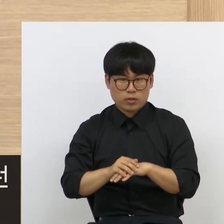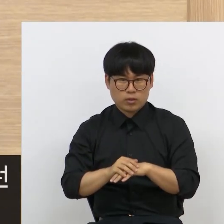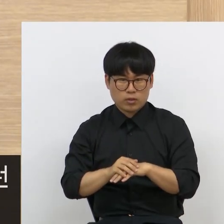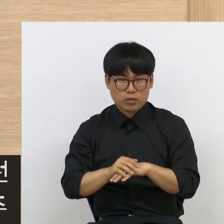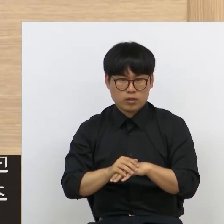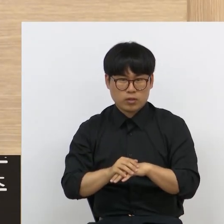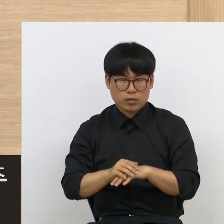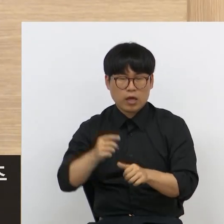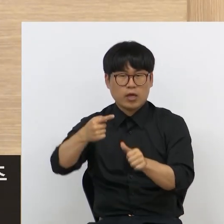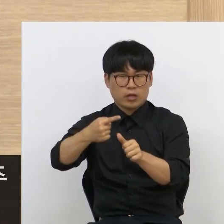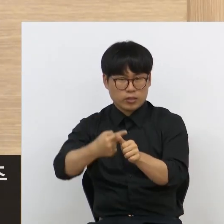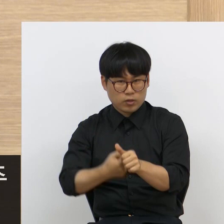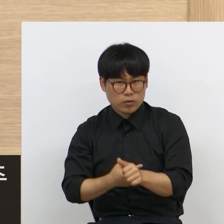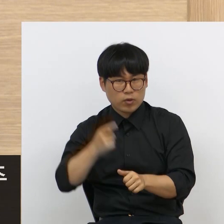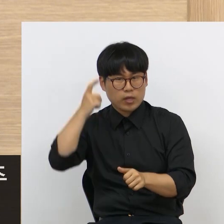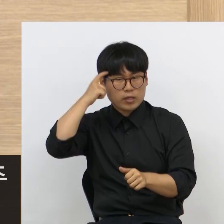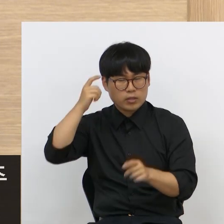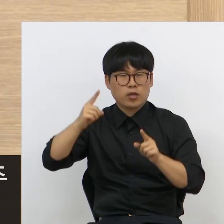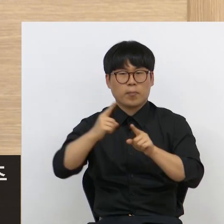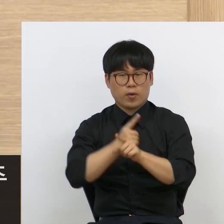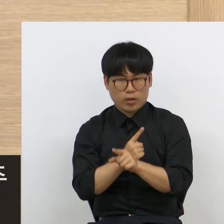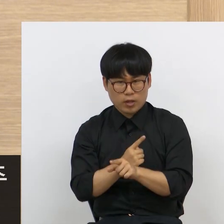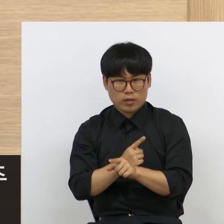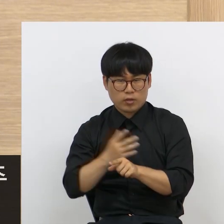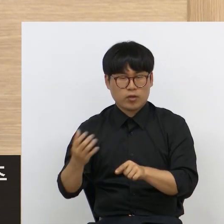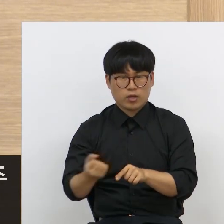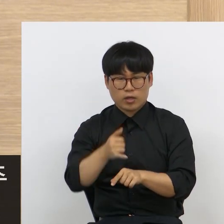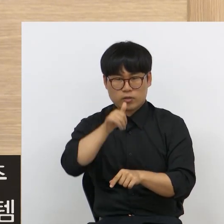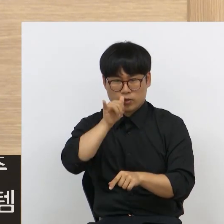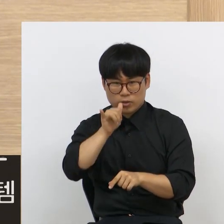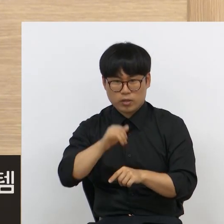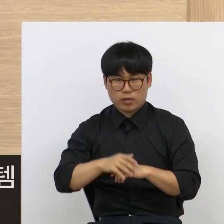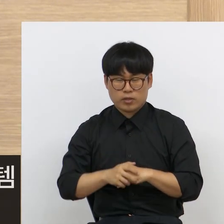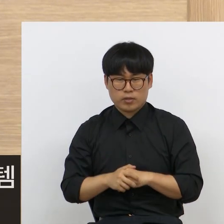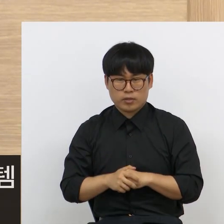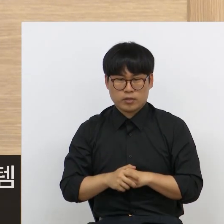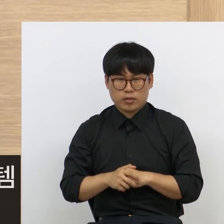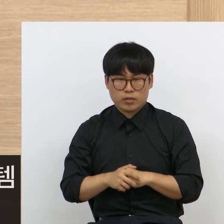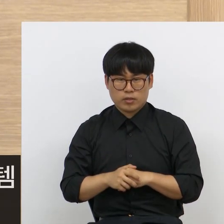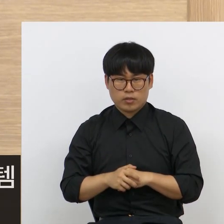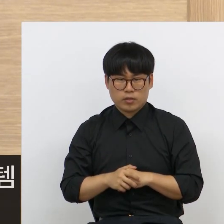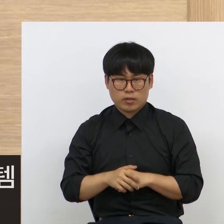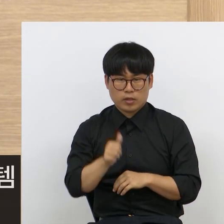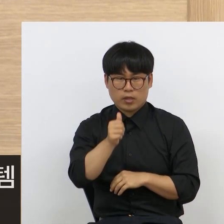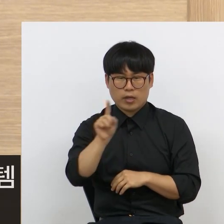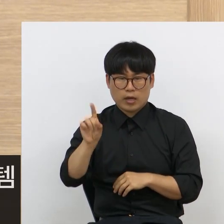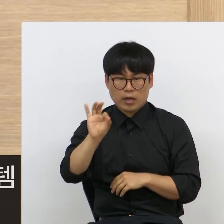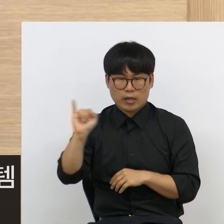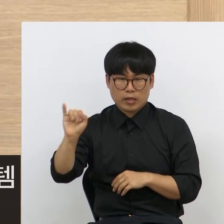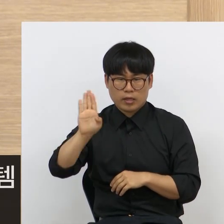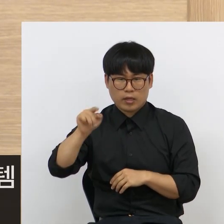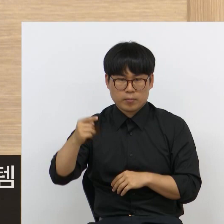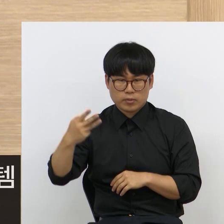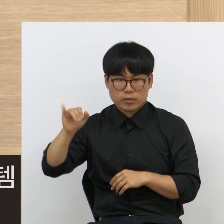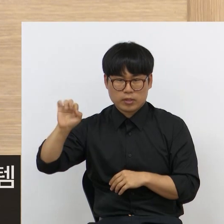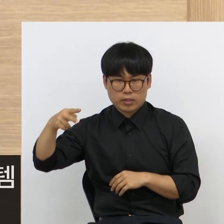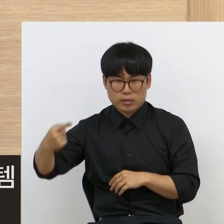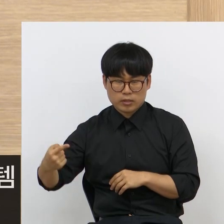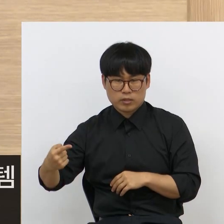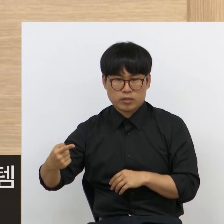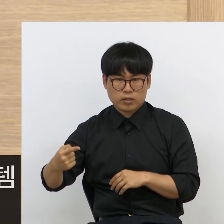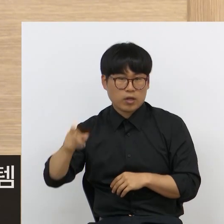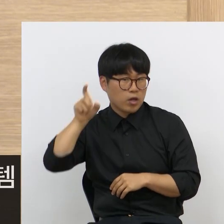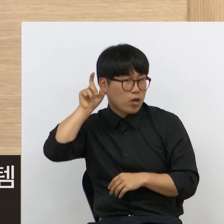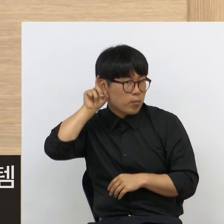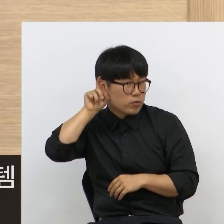자동으로 인식해서 변환시켜주는 그런 시스템을 탑재하고 있는 그런 회사 제품도 있고, 그다음에 하이브리드라고 해서